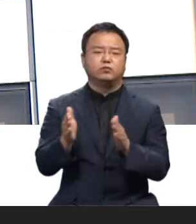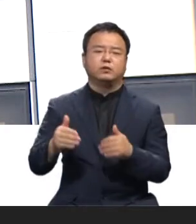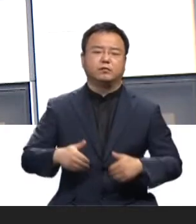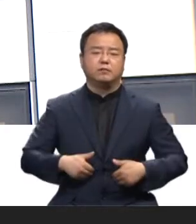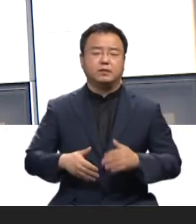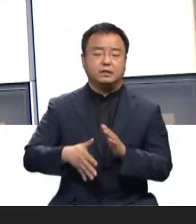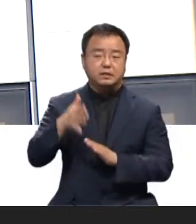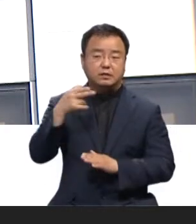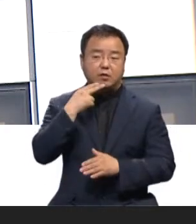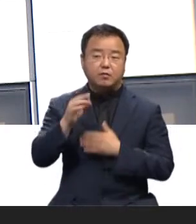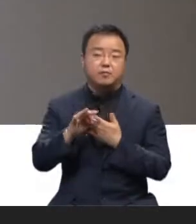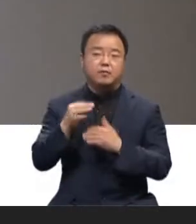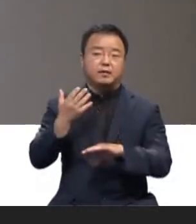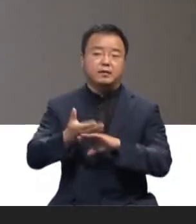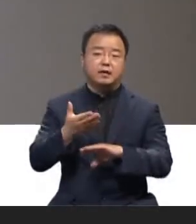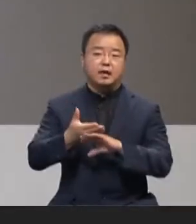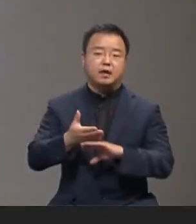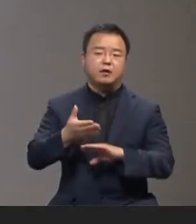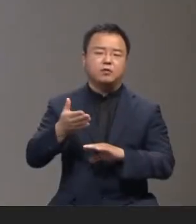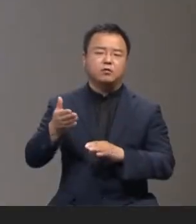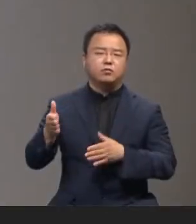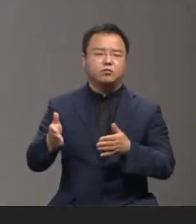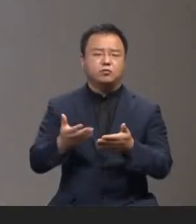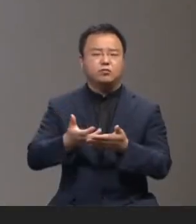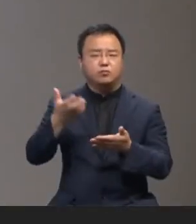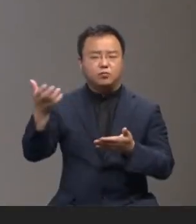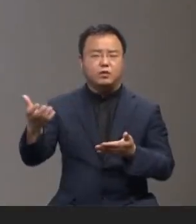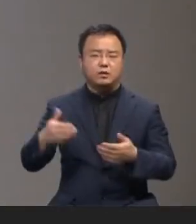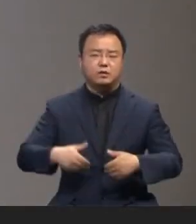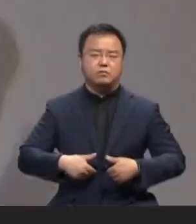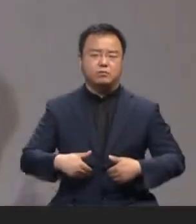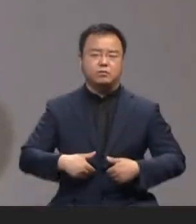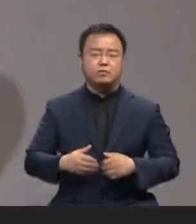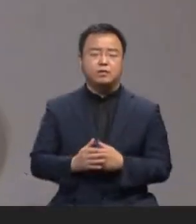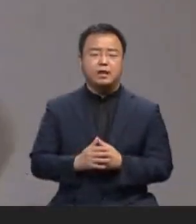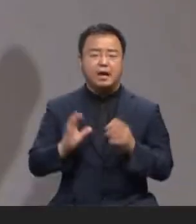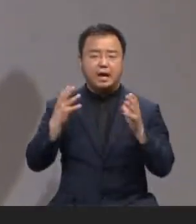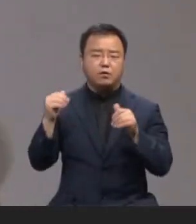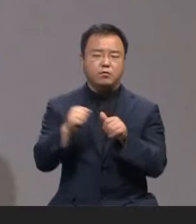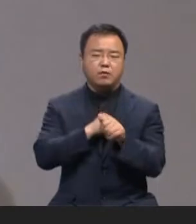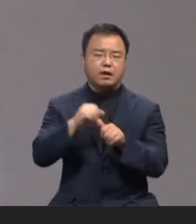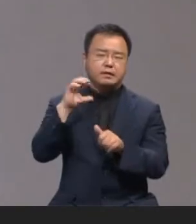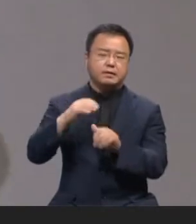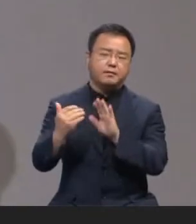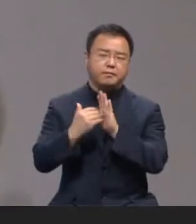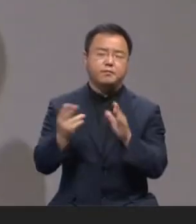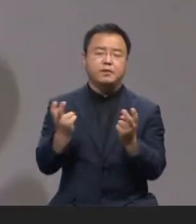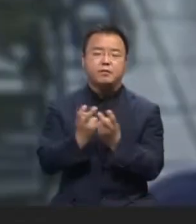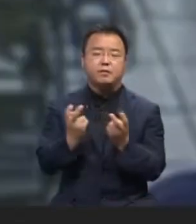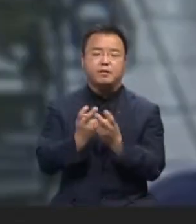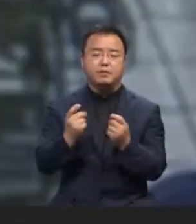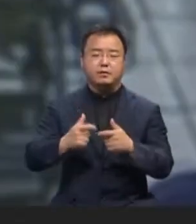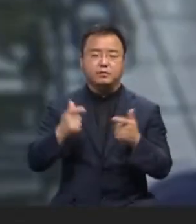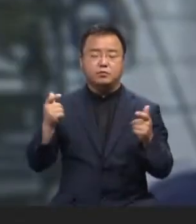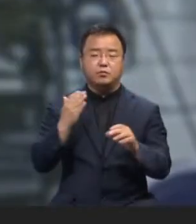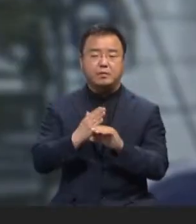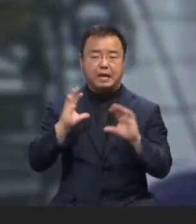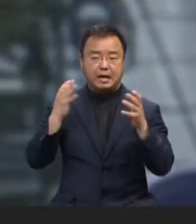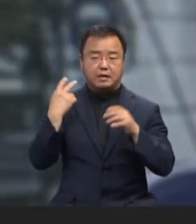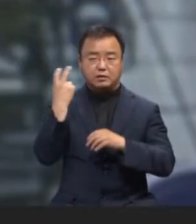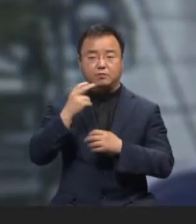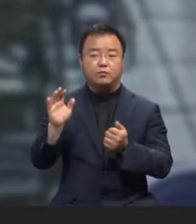가야해 거 45분 아래 그 아동학대를 막기 위한 대책들이 쏟아지는 가운데 아이들을 보호하는 시설 부터